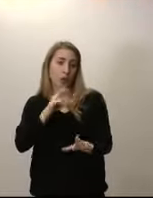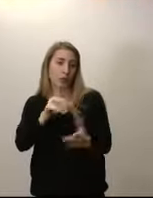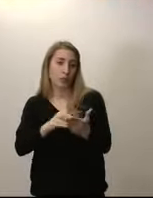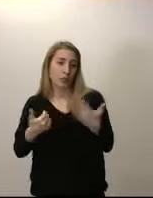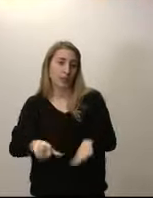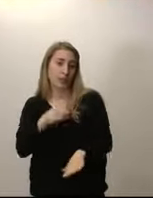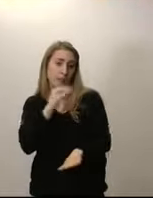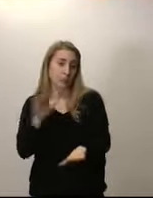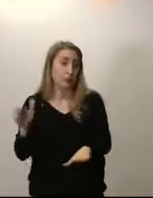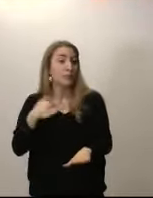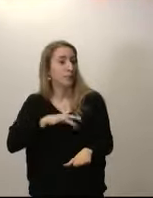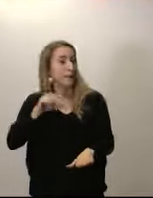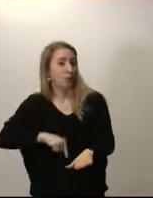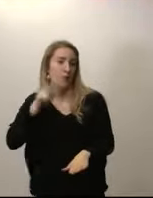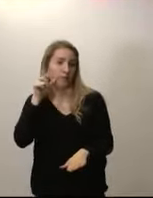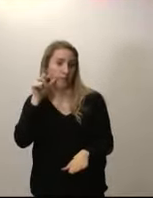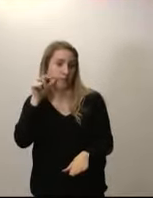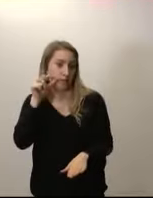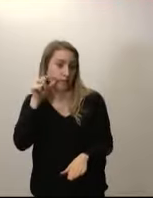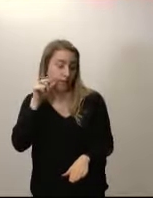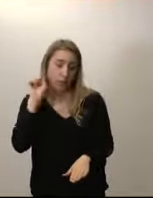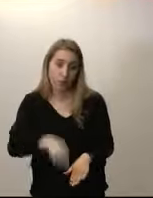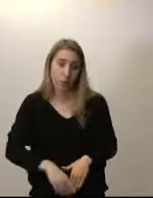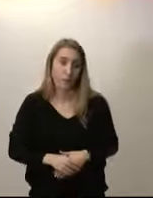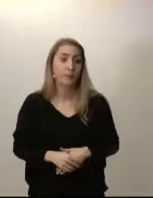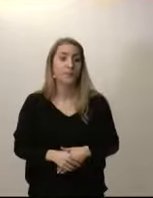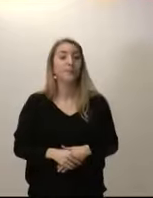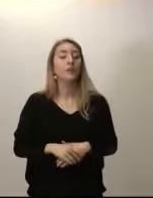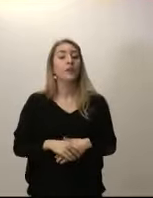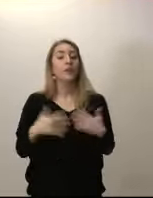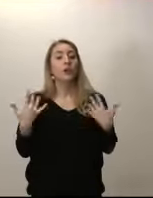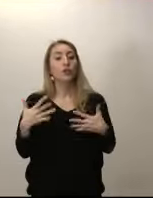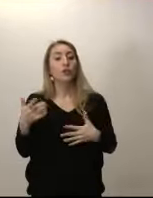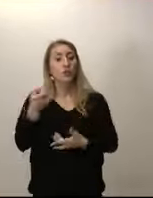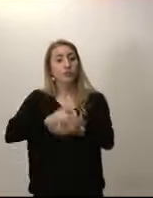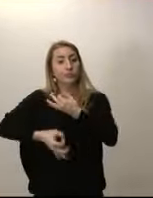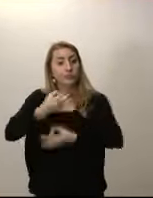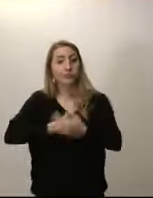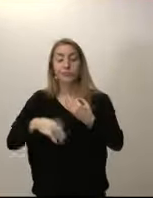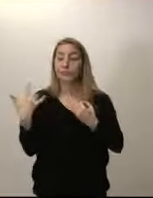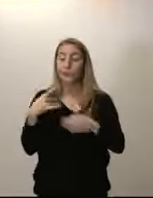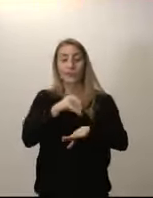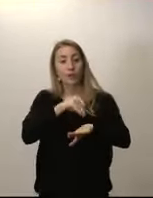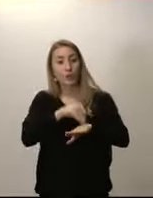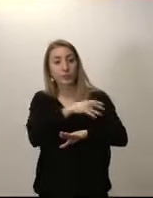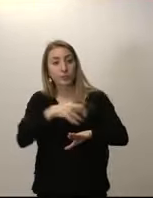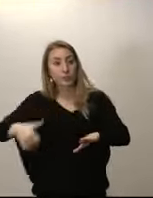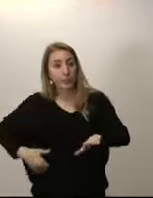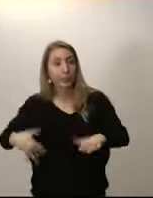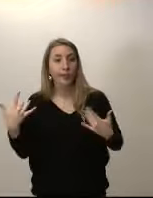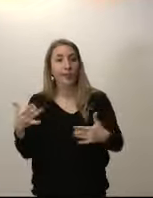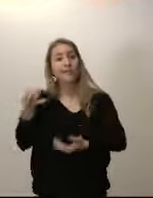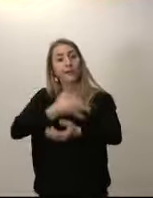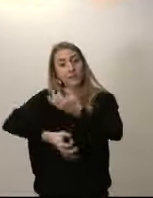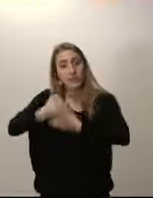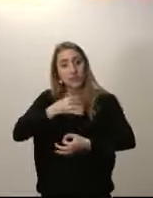qu'on y arrive. Et donc, on n'a pas le temps. Vous aviez déjà exposé dans des conseils précédents le souhait de